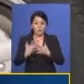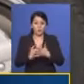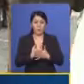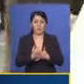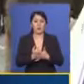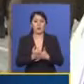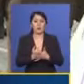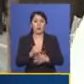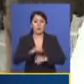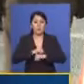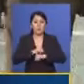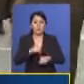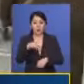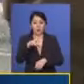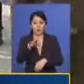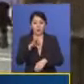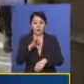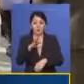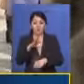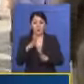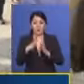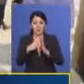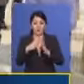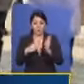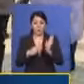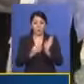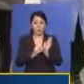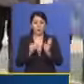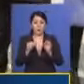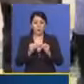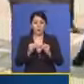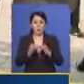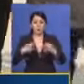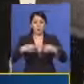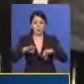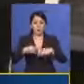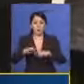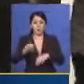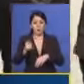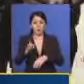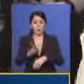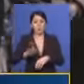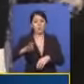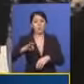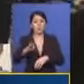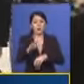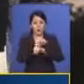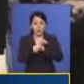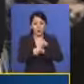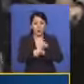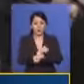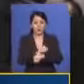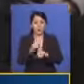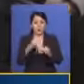құтқарушылардың иелігіне Нива маркілі 10 автокөліктің кілті табыс етілді. Олардың бірі облыс орталығында қалдырылса, қалған